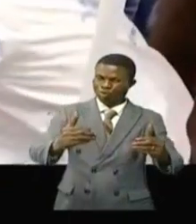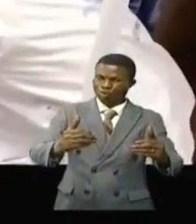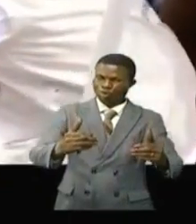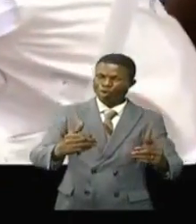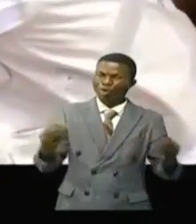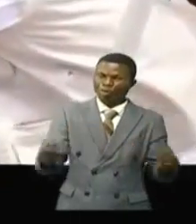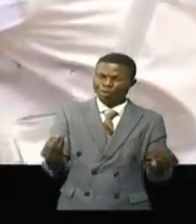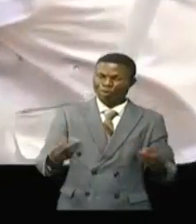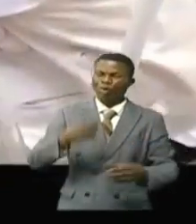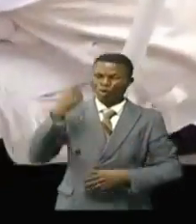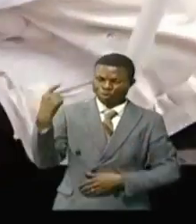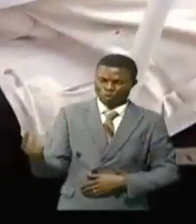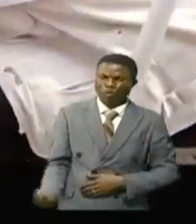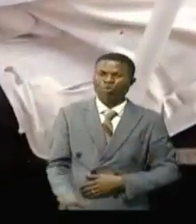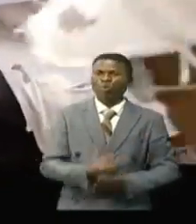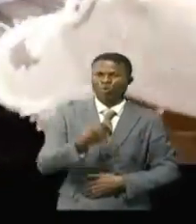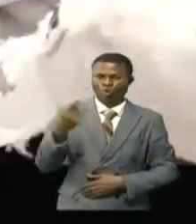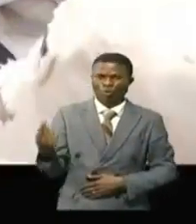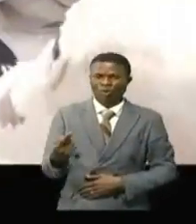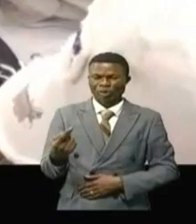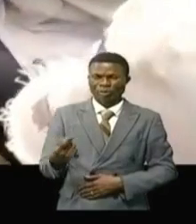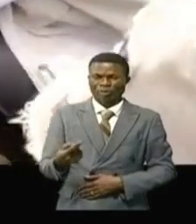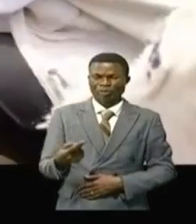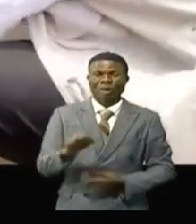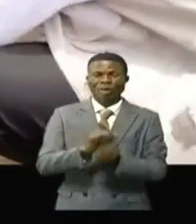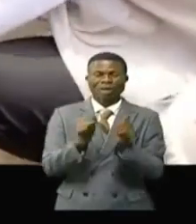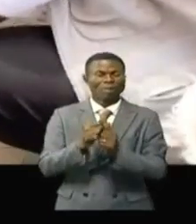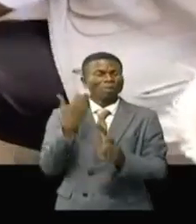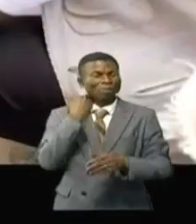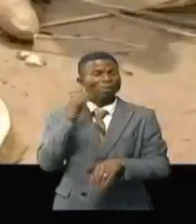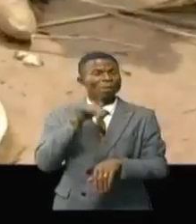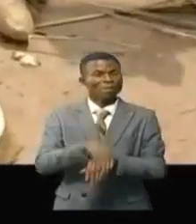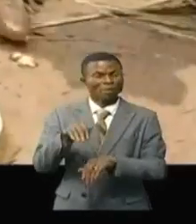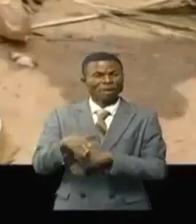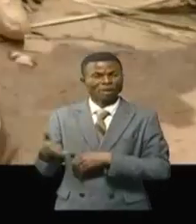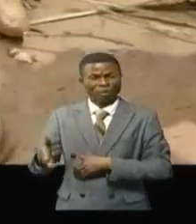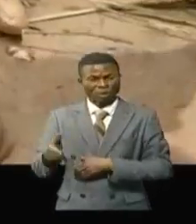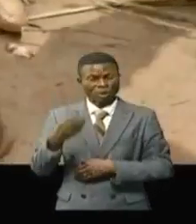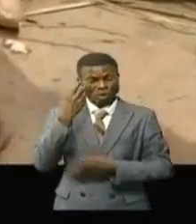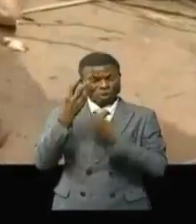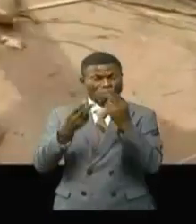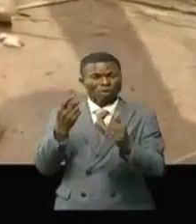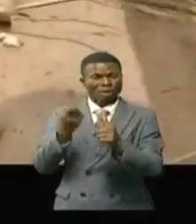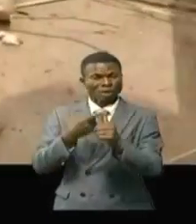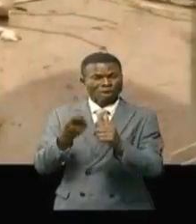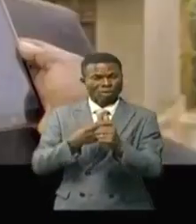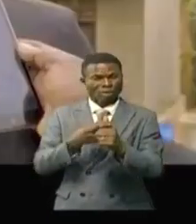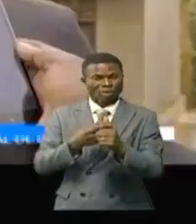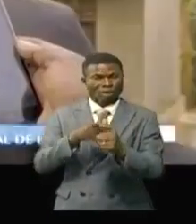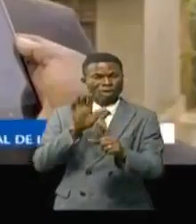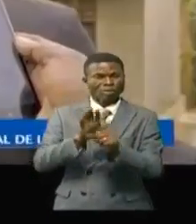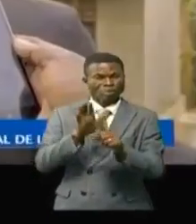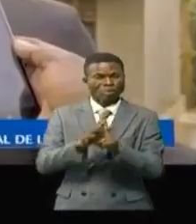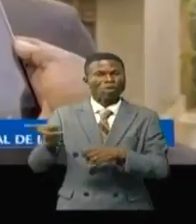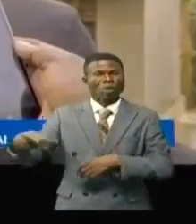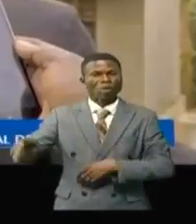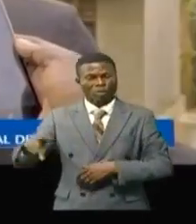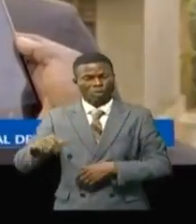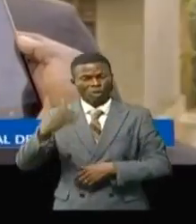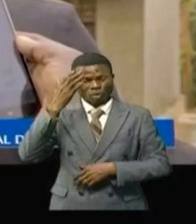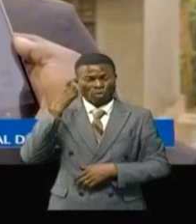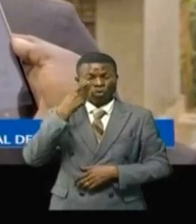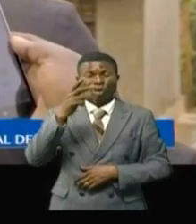manière permanente le problème des maladies du manioc. Mais nous avons déjà visité plusieurs provinces et on s'est rendu compte